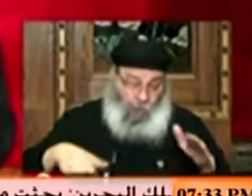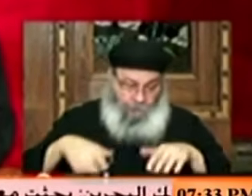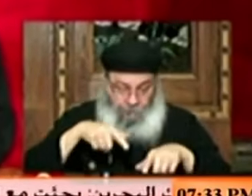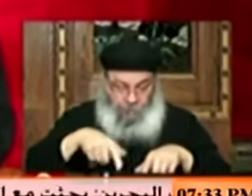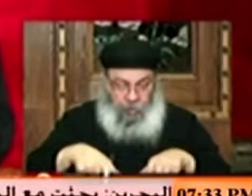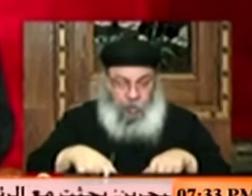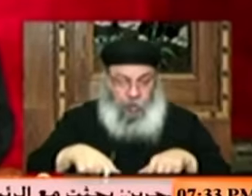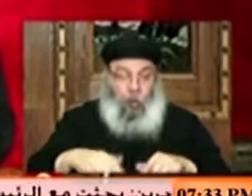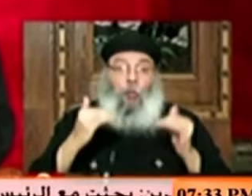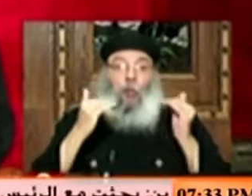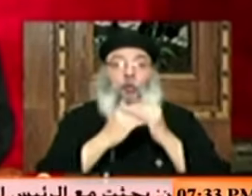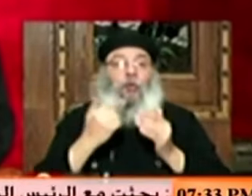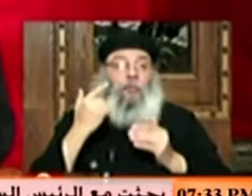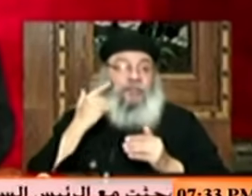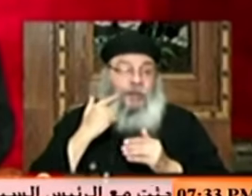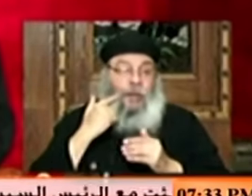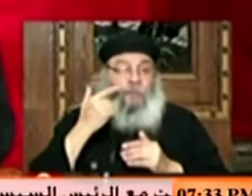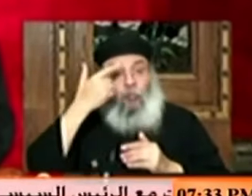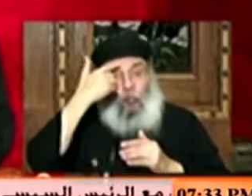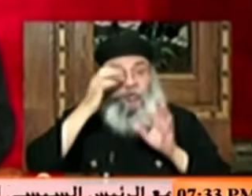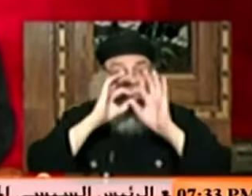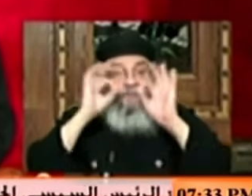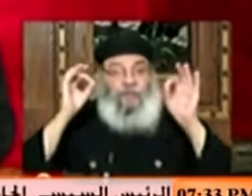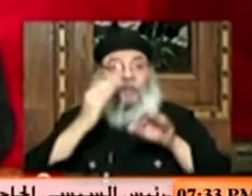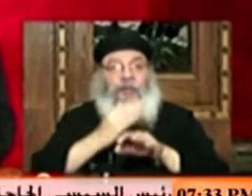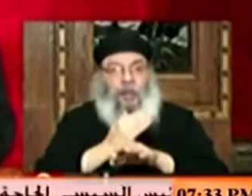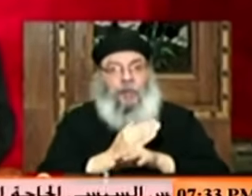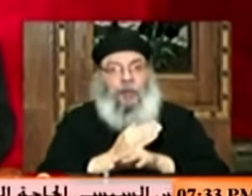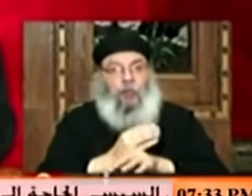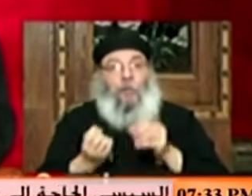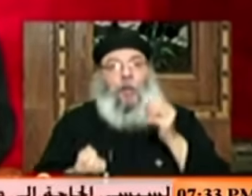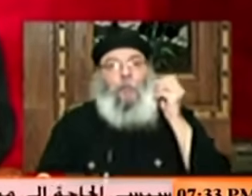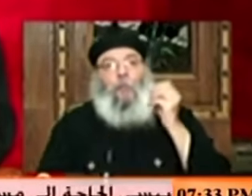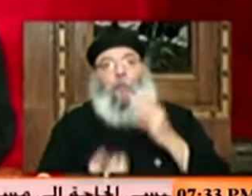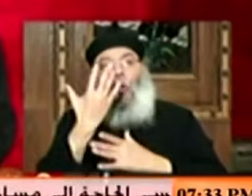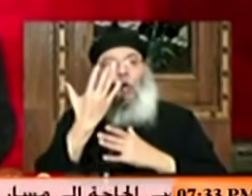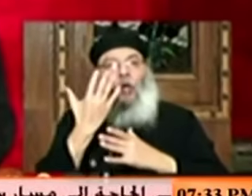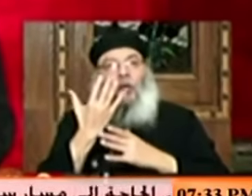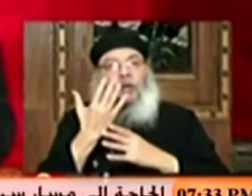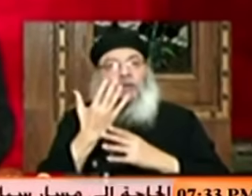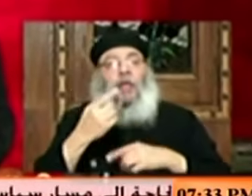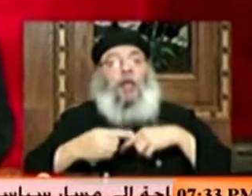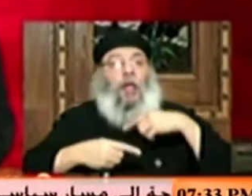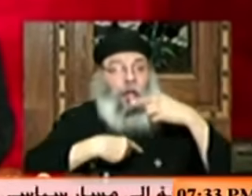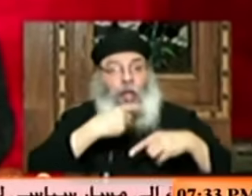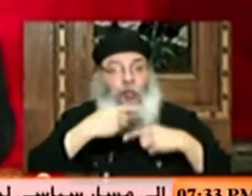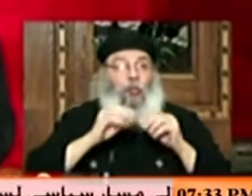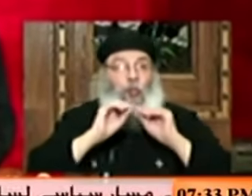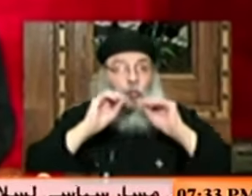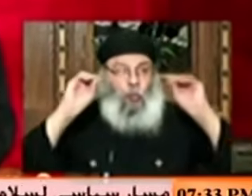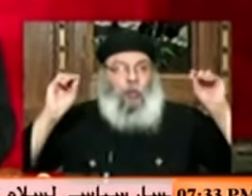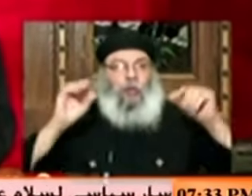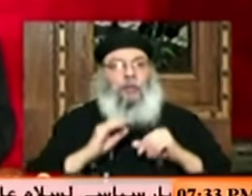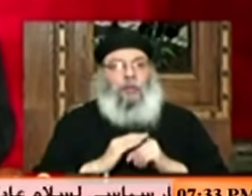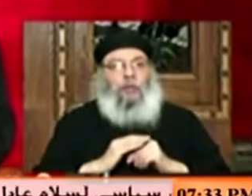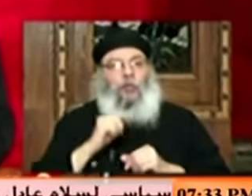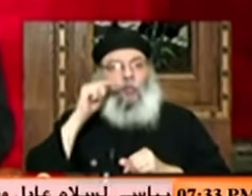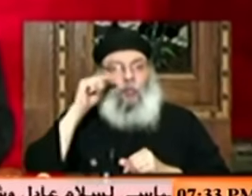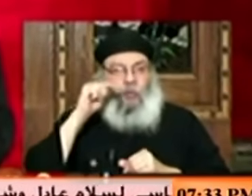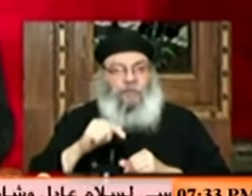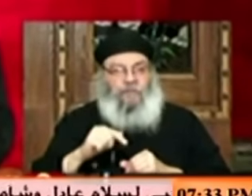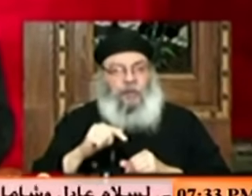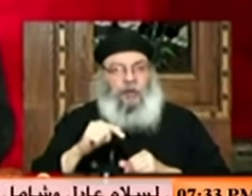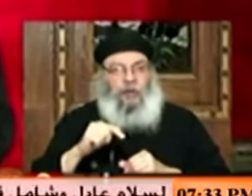سبت ويشفي العيان المريض ده ويبقى معجزه انحك بيها طول الاجيال ويفضل